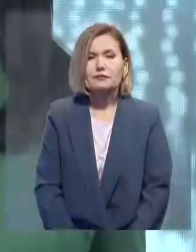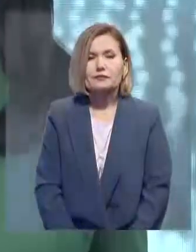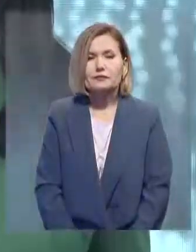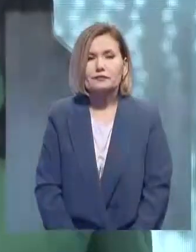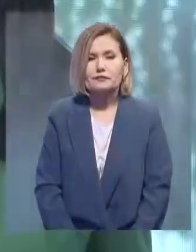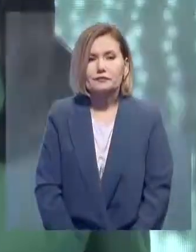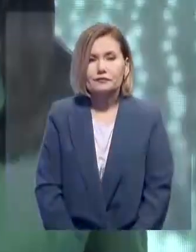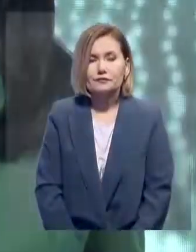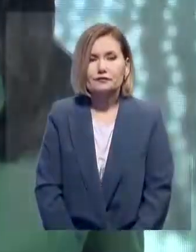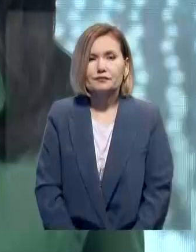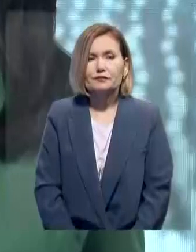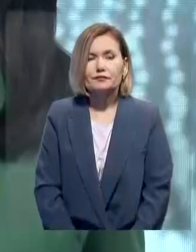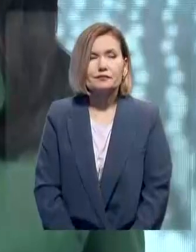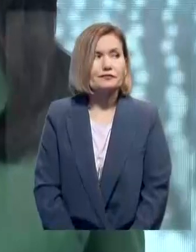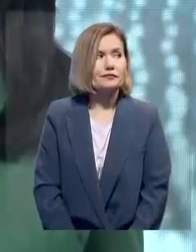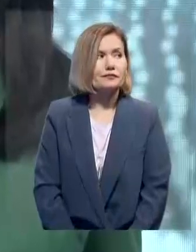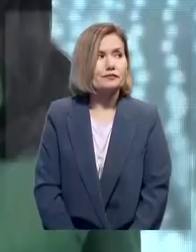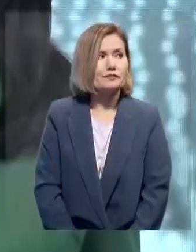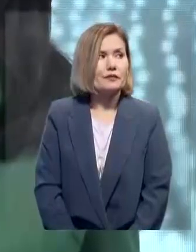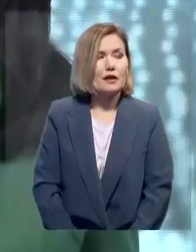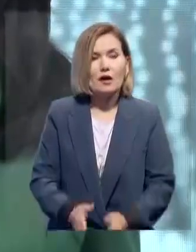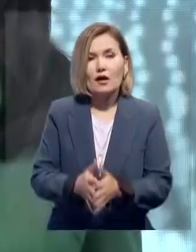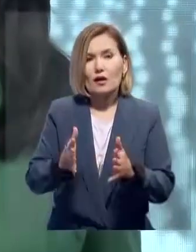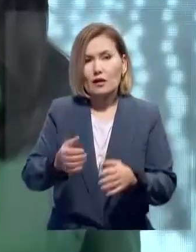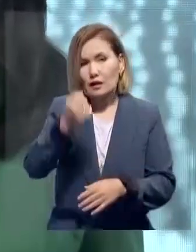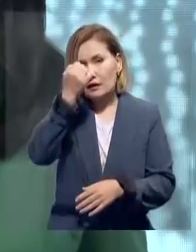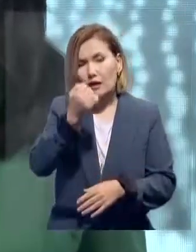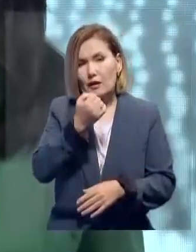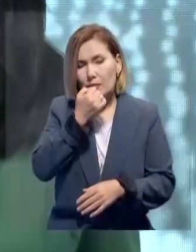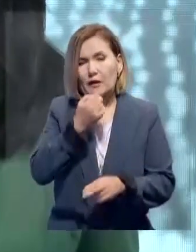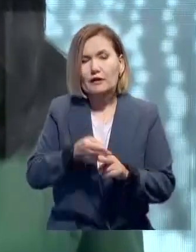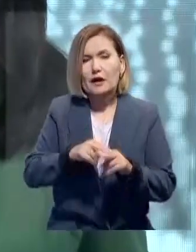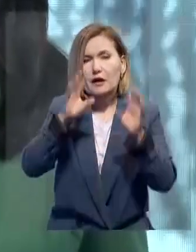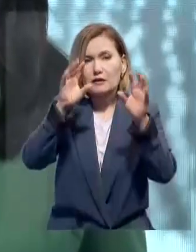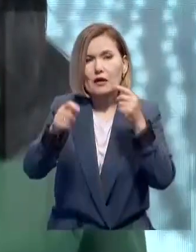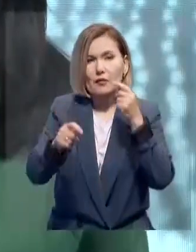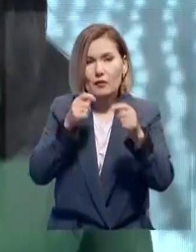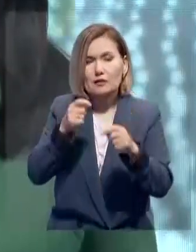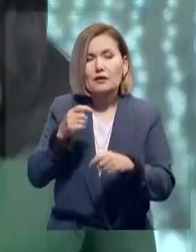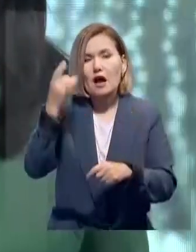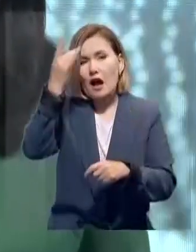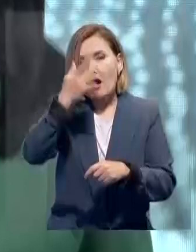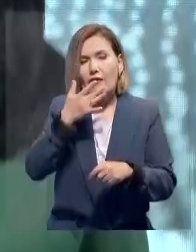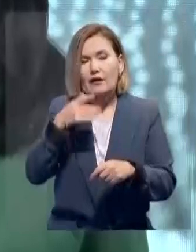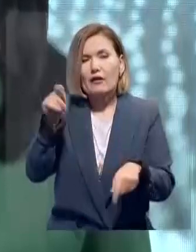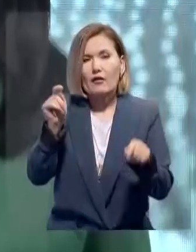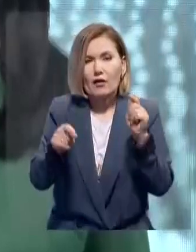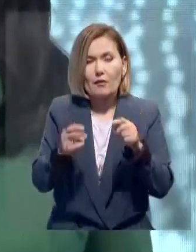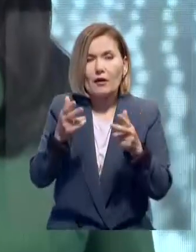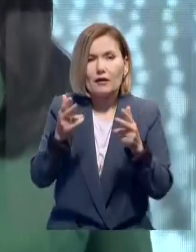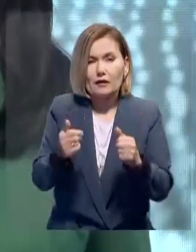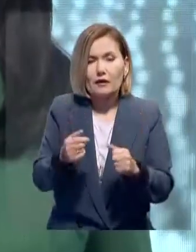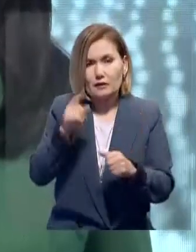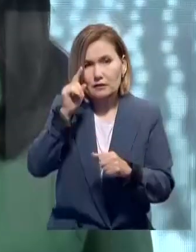Әлия. Я бақыт, бұл заңсыз босқындардың мәселесі қай елде болсын өзекті мәселе дейсіз, ол ақпаратыңызға